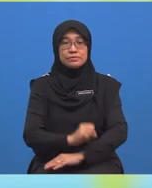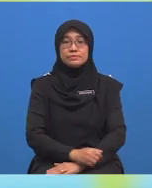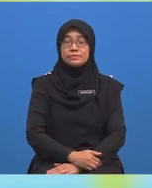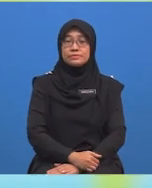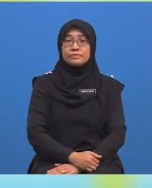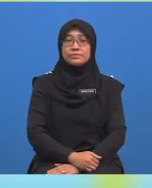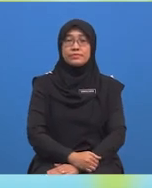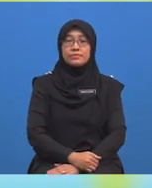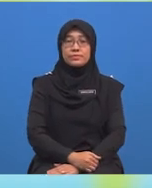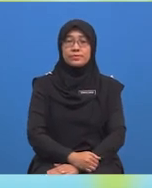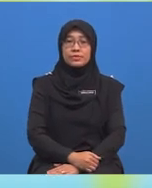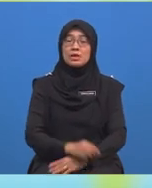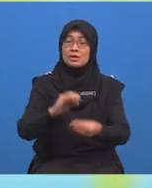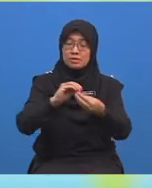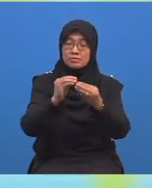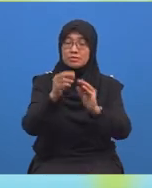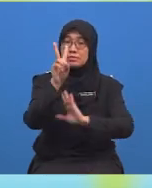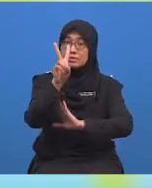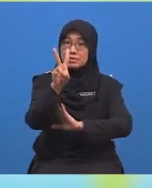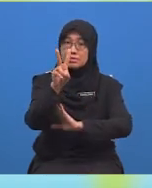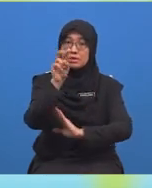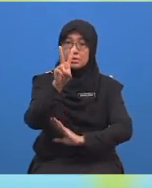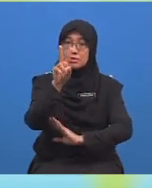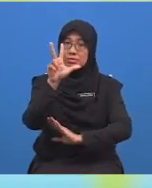0.7. Yang kedua,